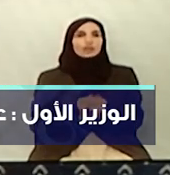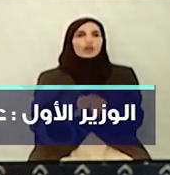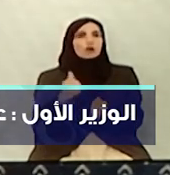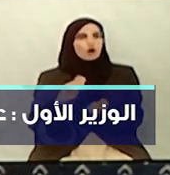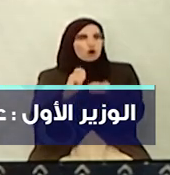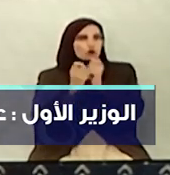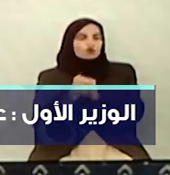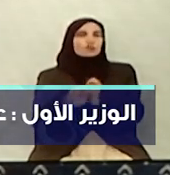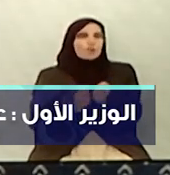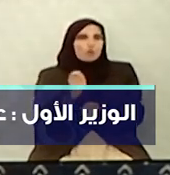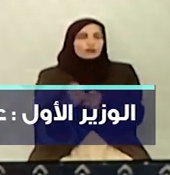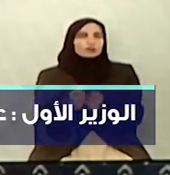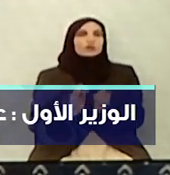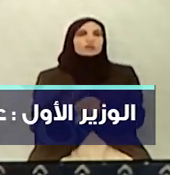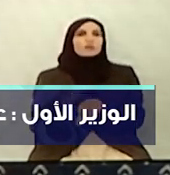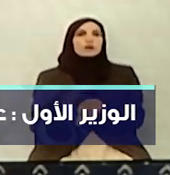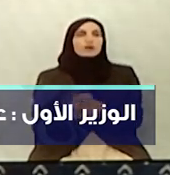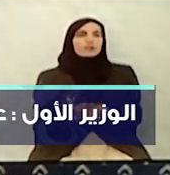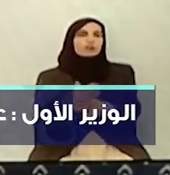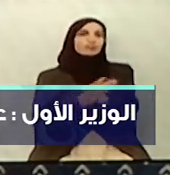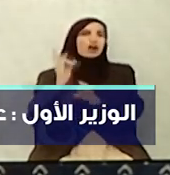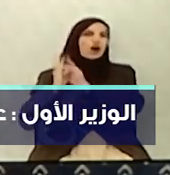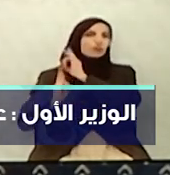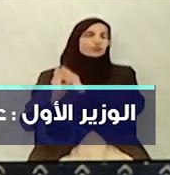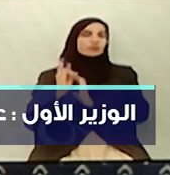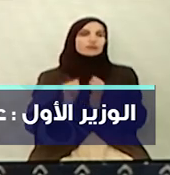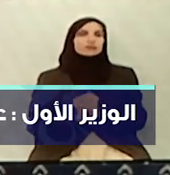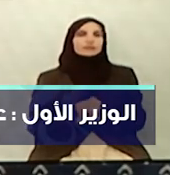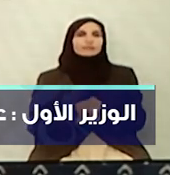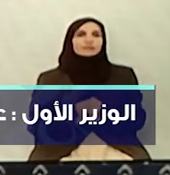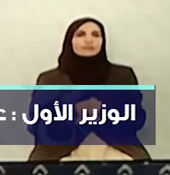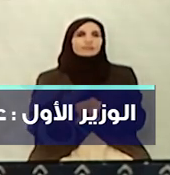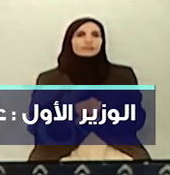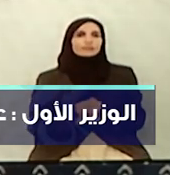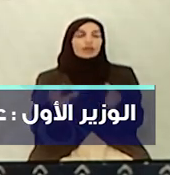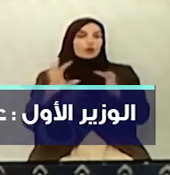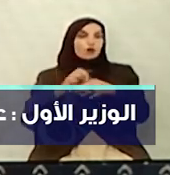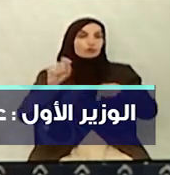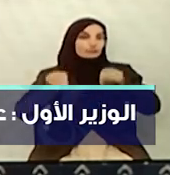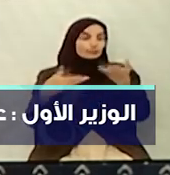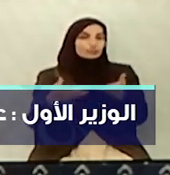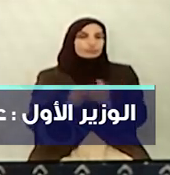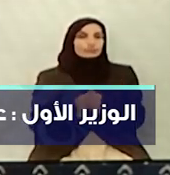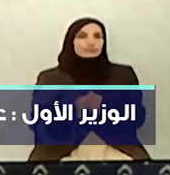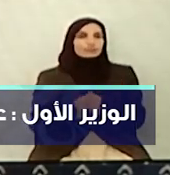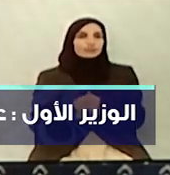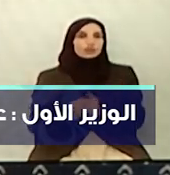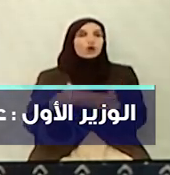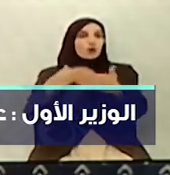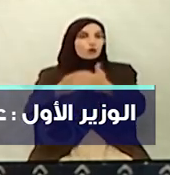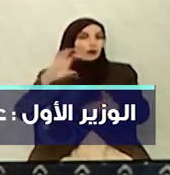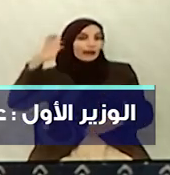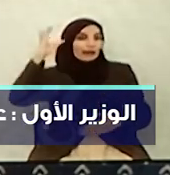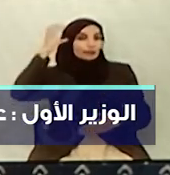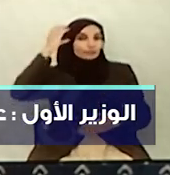لأساليب التمويل التقليدية، ويشكل هذا النوع من الشراكة طريقة تمويل بديلة تلجأ السلطات العمومية من